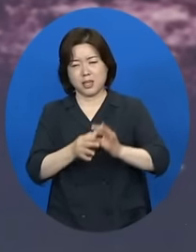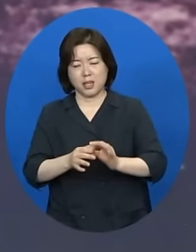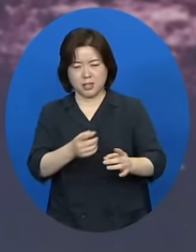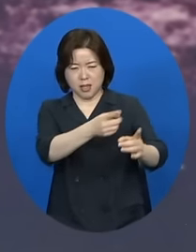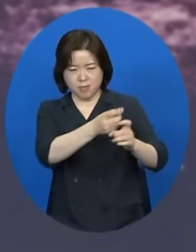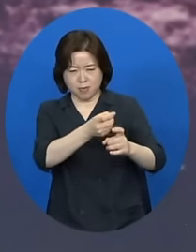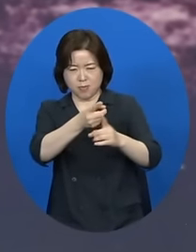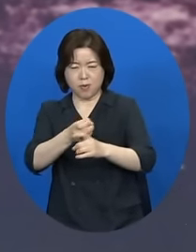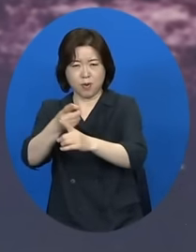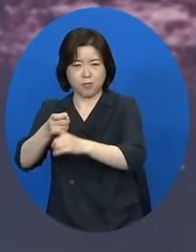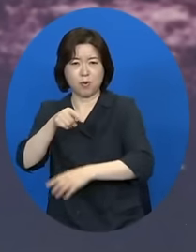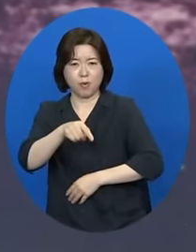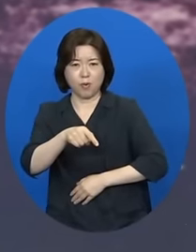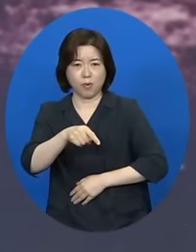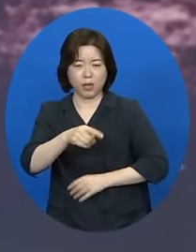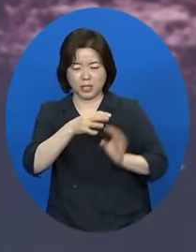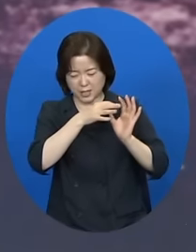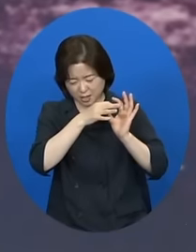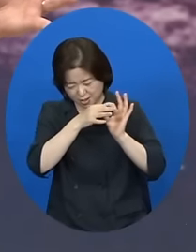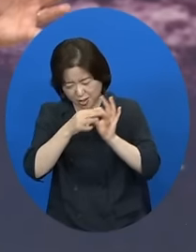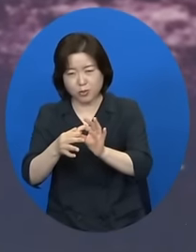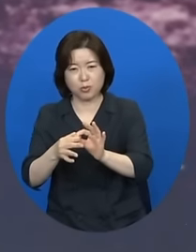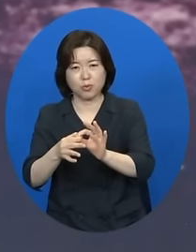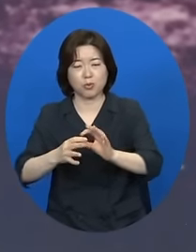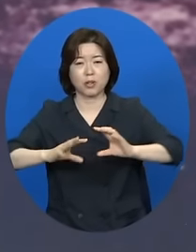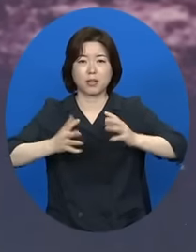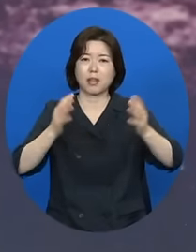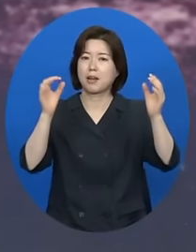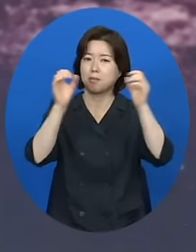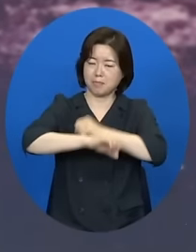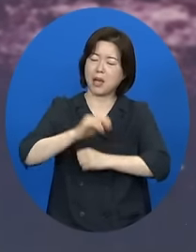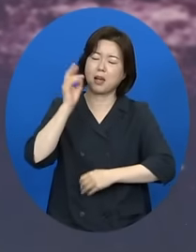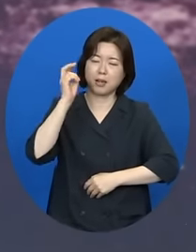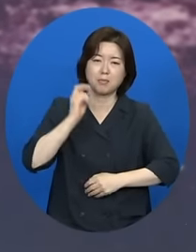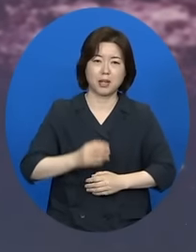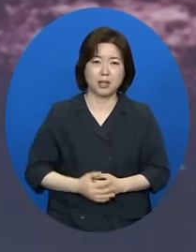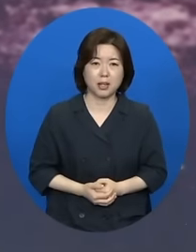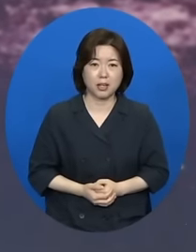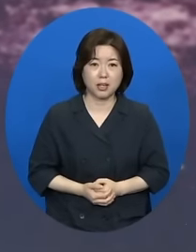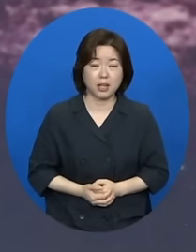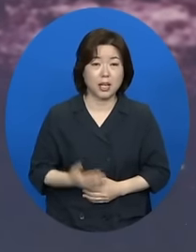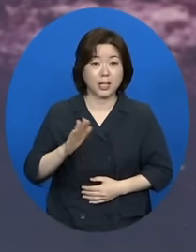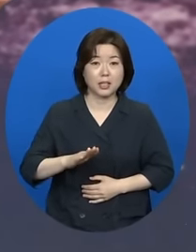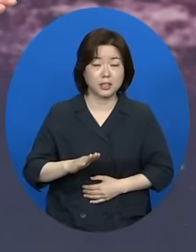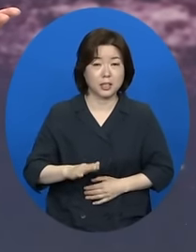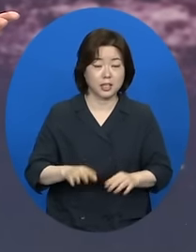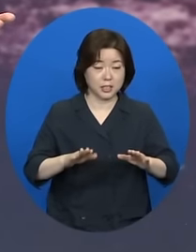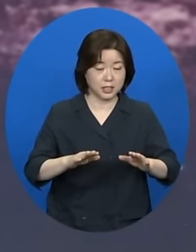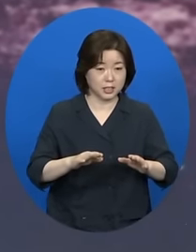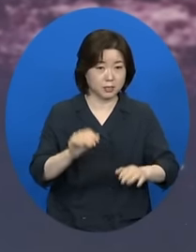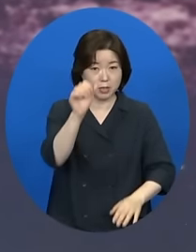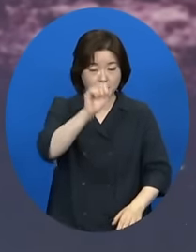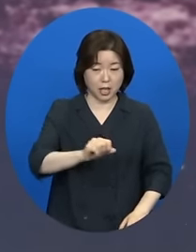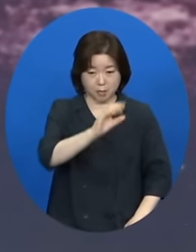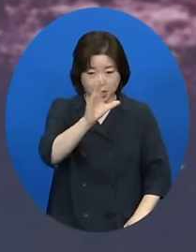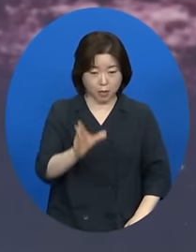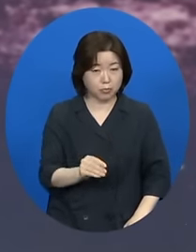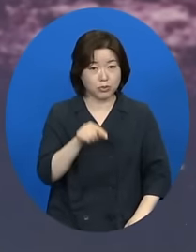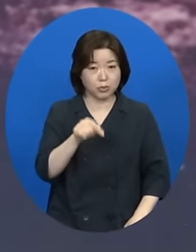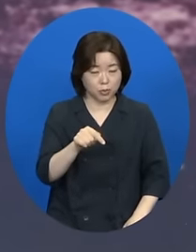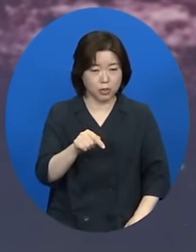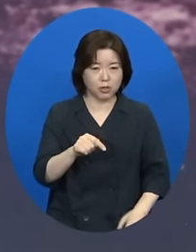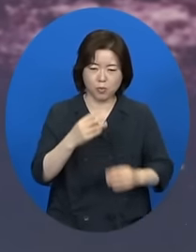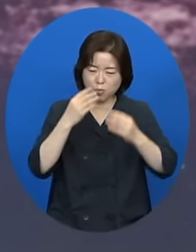복수, 끊임없는 복수로 나라가 완전 망했을 거라는 거죠. 그런데 지금 남아프리카 공화국은 그렇지 않아요. 완전히 새로운